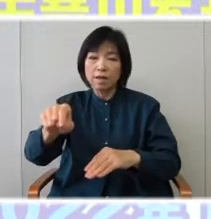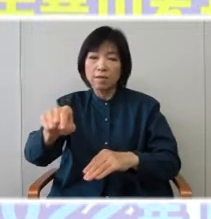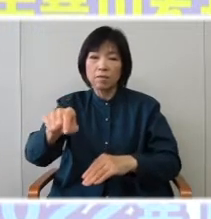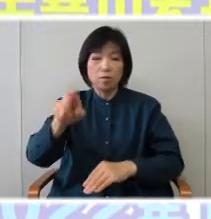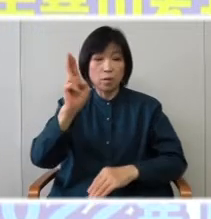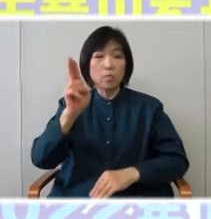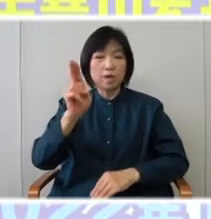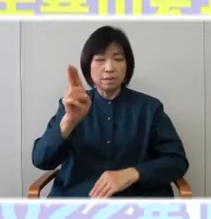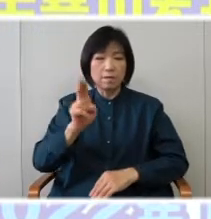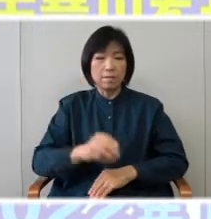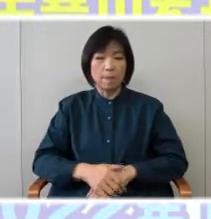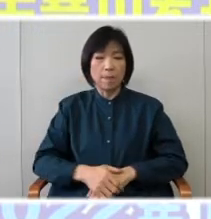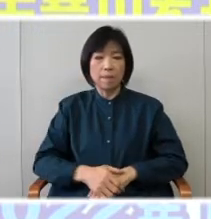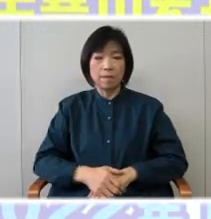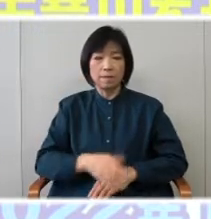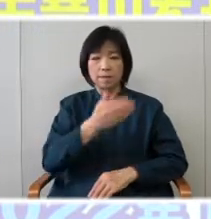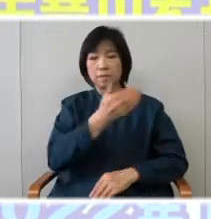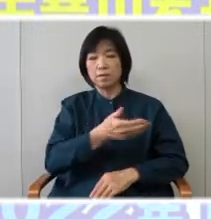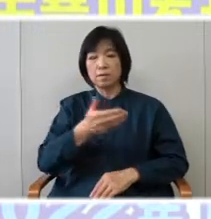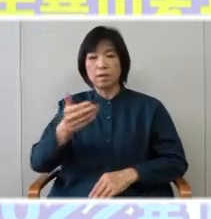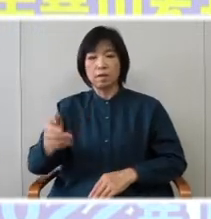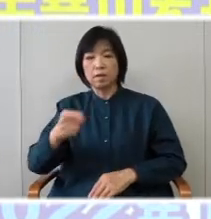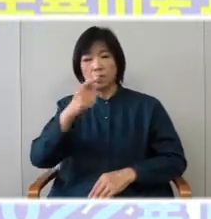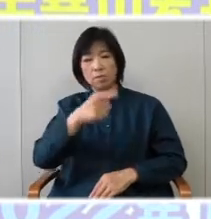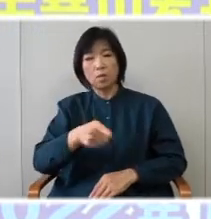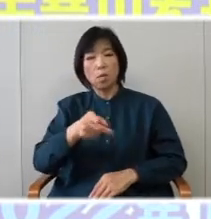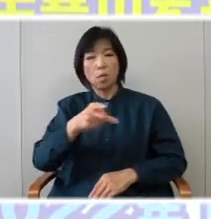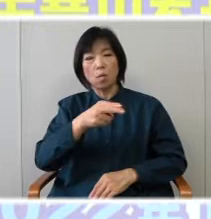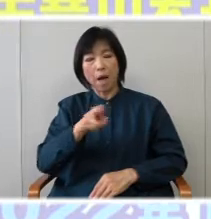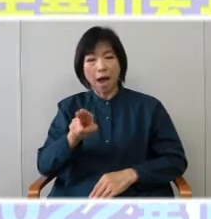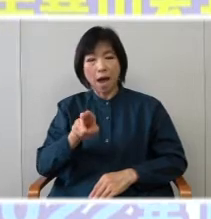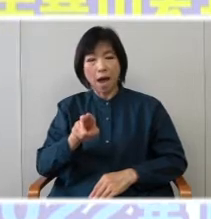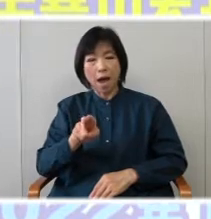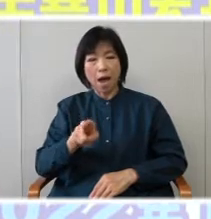それから次に蕎麦のイベントでありますが、